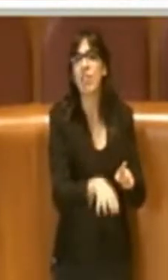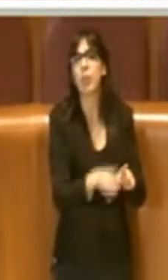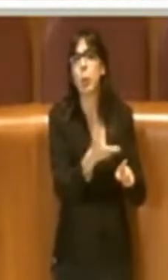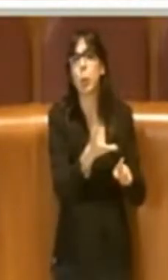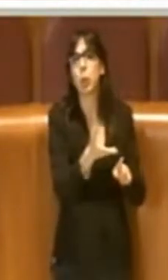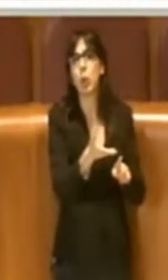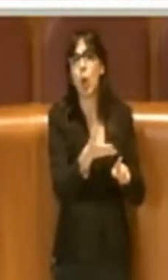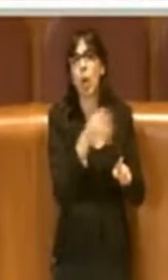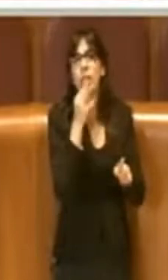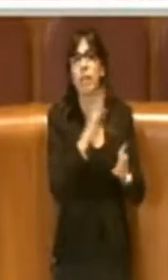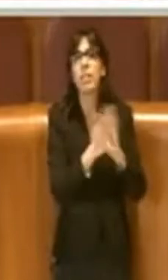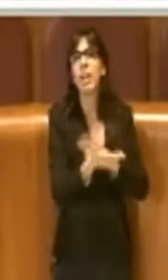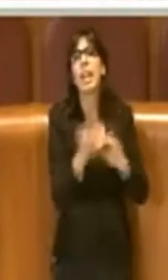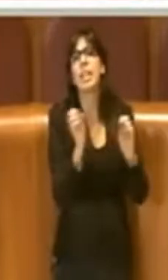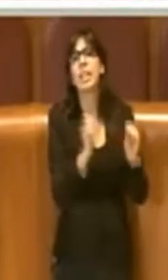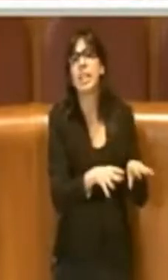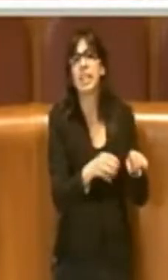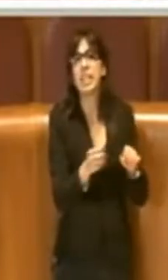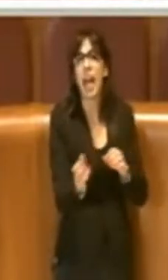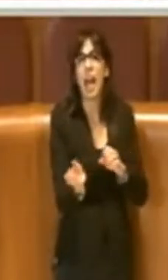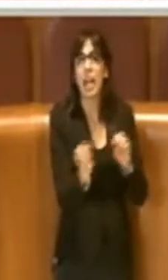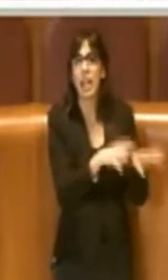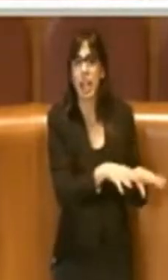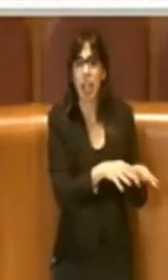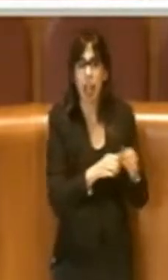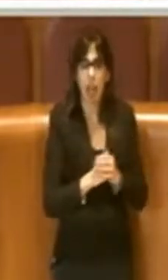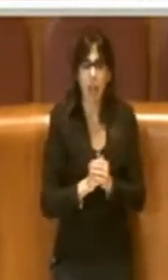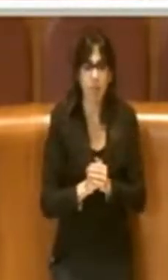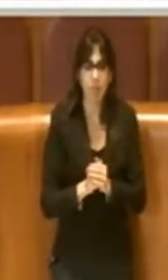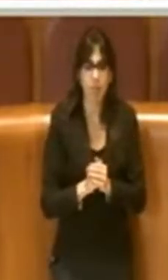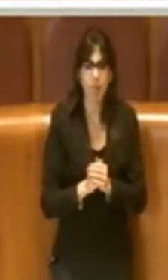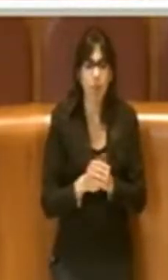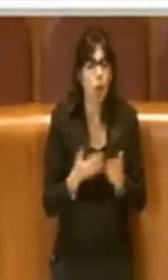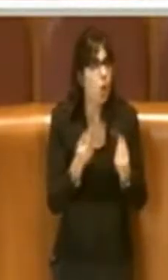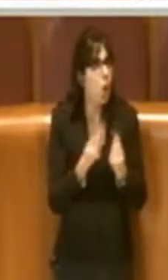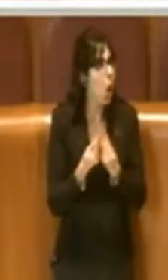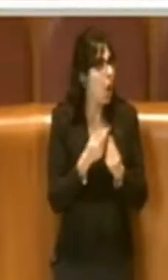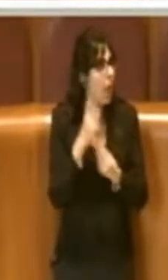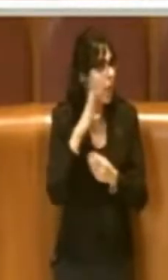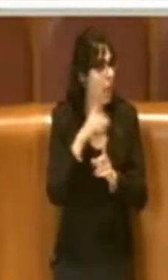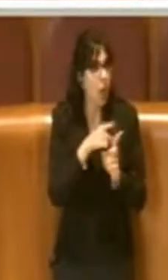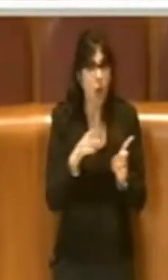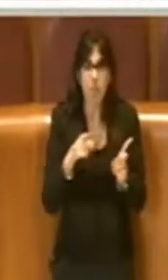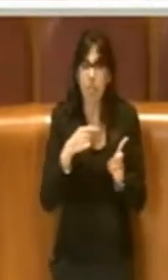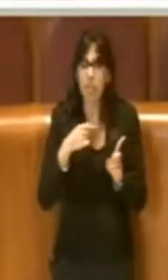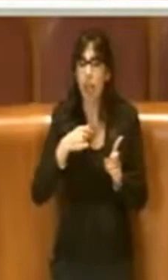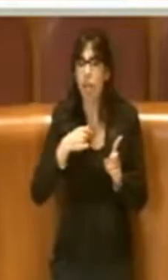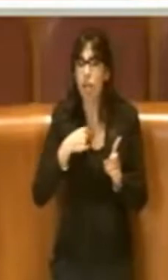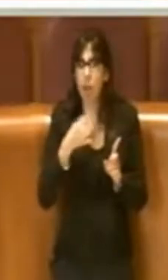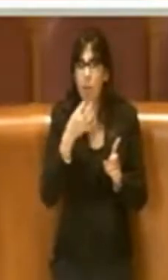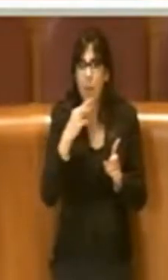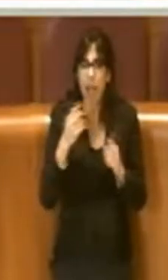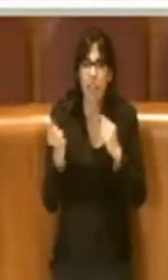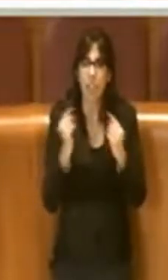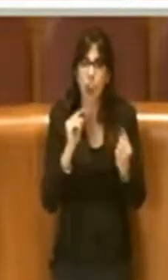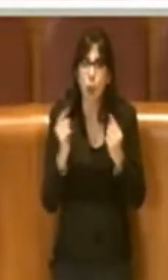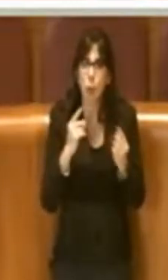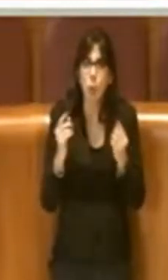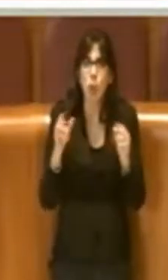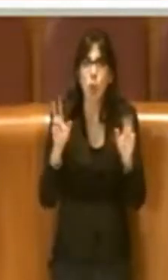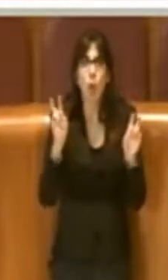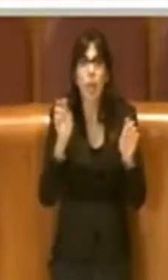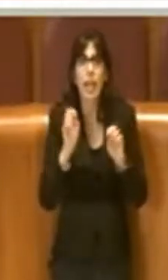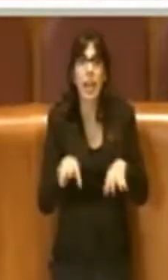quindi vanno in discarica. I miei colleghi lo sanno che io nelle varie discussioni dei rifiuti ho